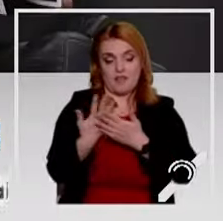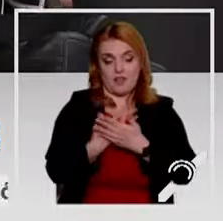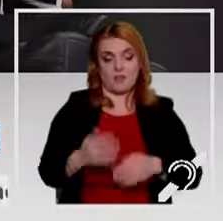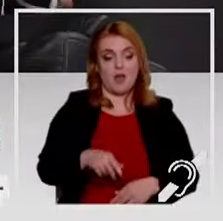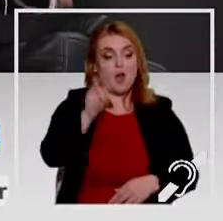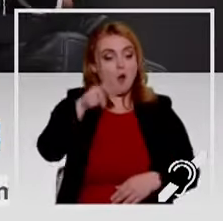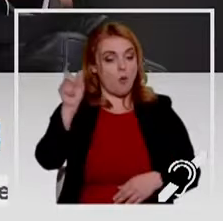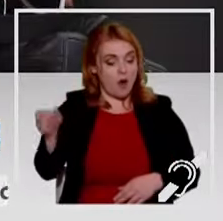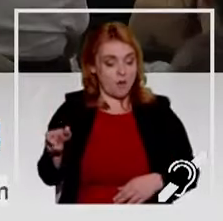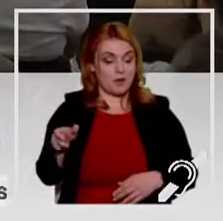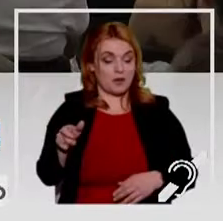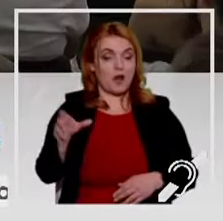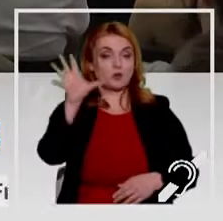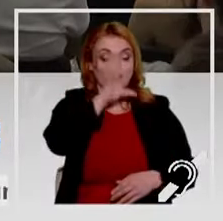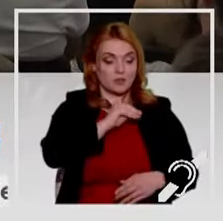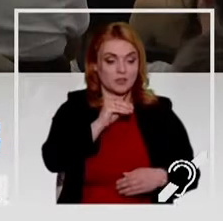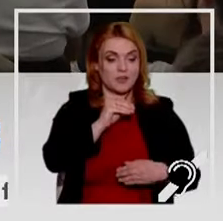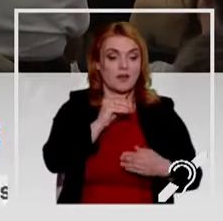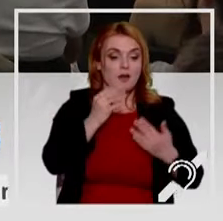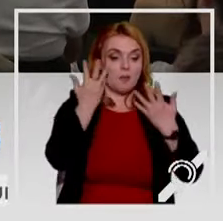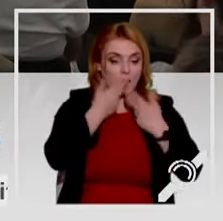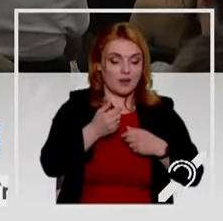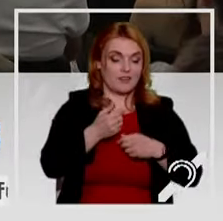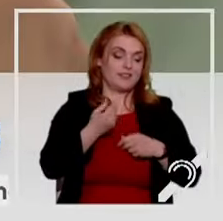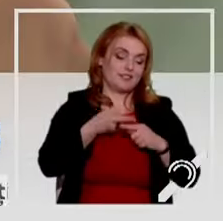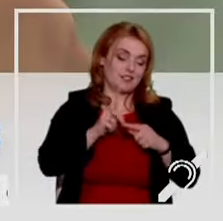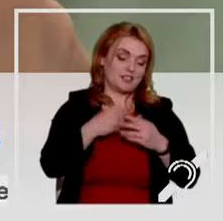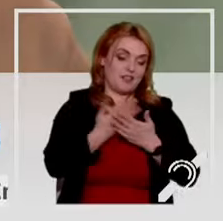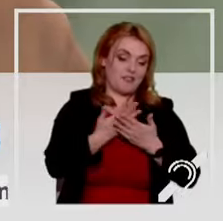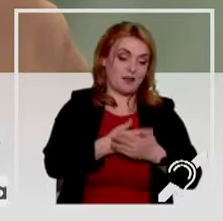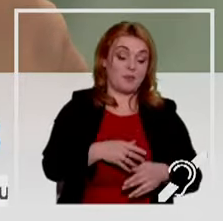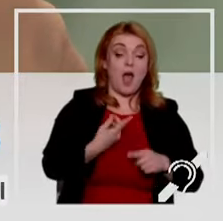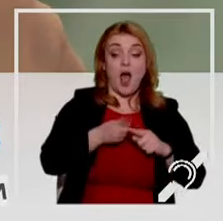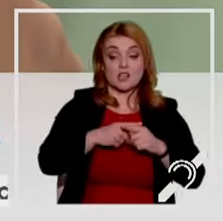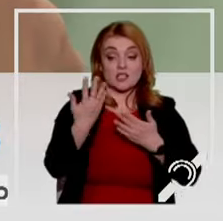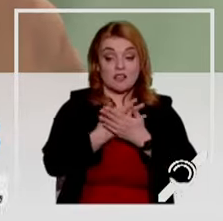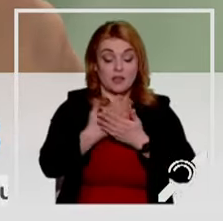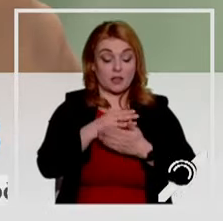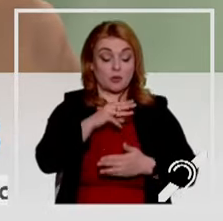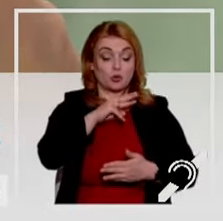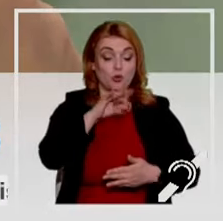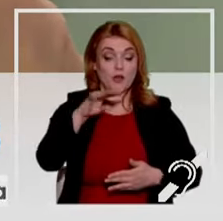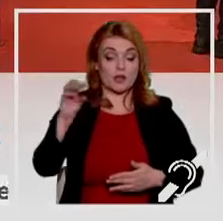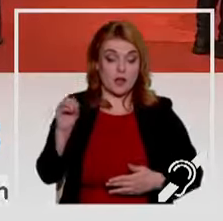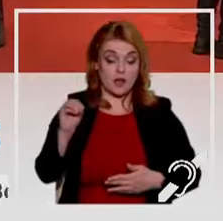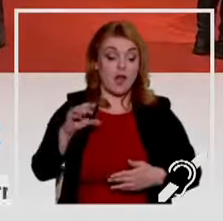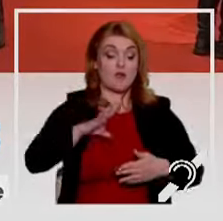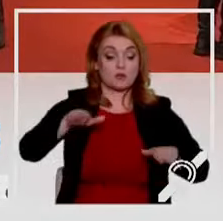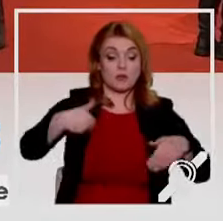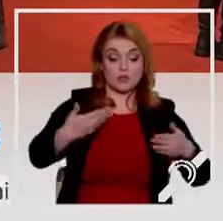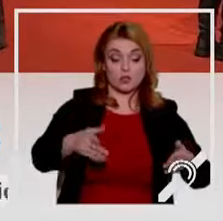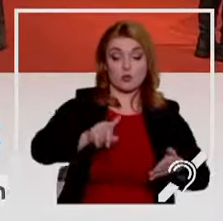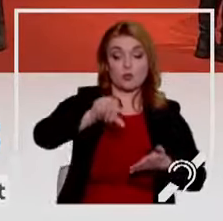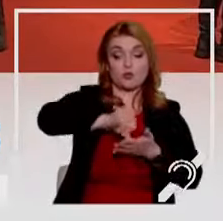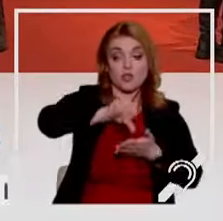admirația oamenilor filme precum Tunete, propus pentru premiile Oscar, Puterea probabilității, dar și Omul fără linia